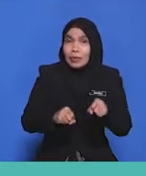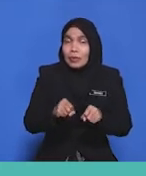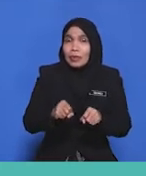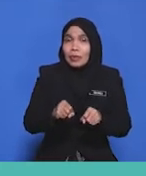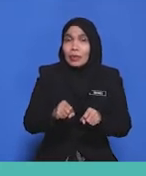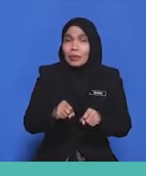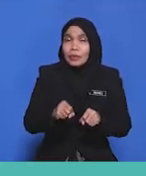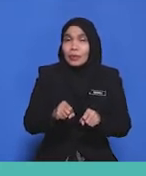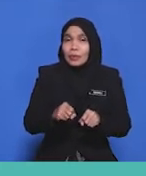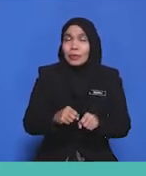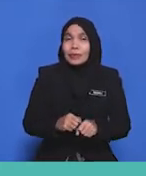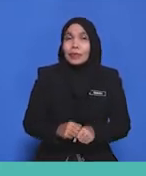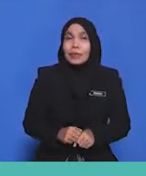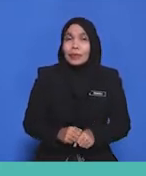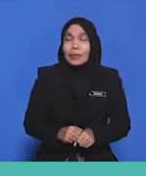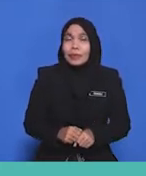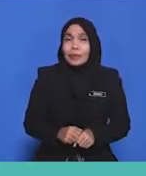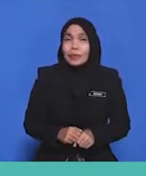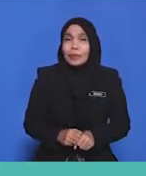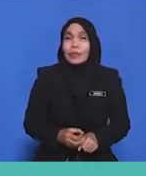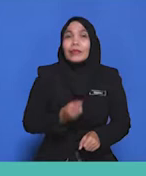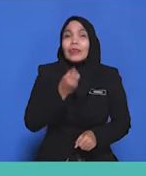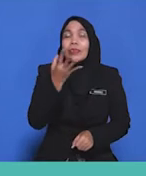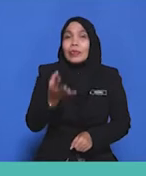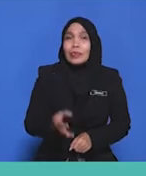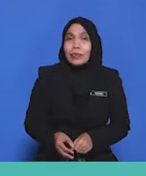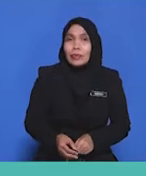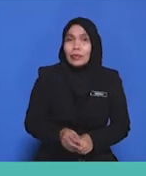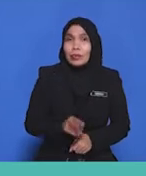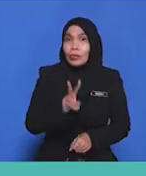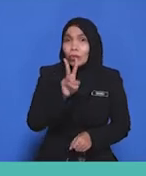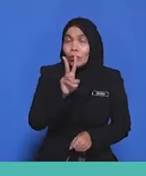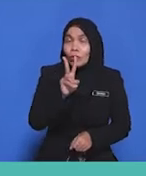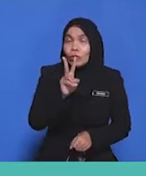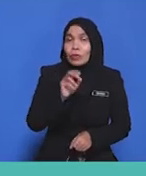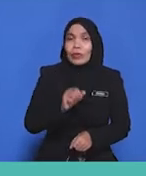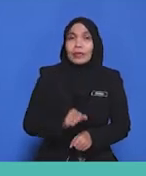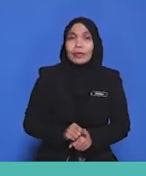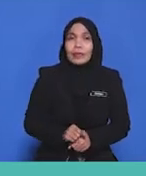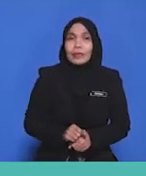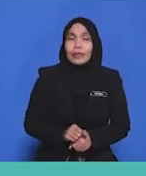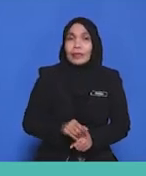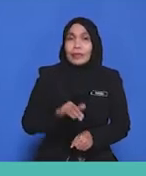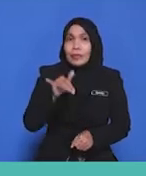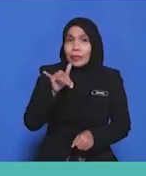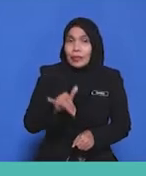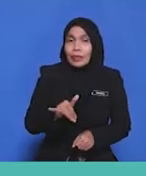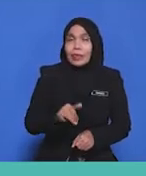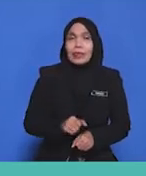bidang sukan basikal. Nyatakan dua ejen sosialisasi yang